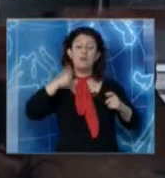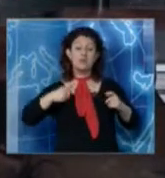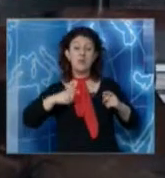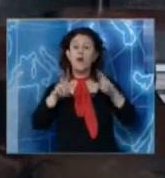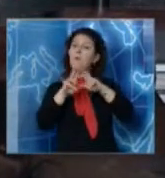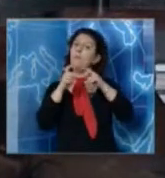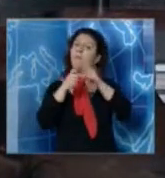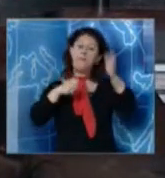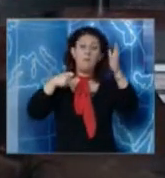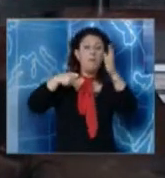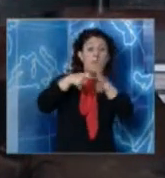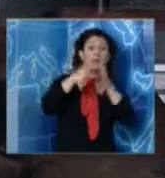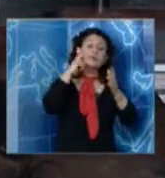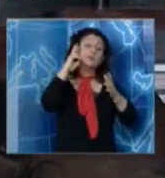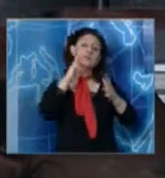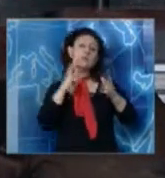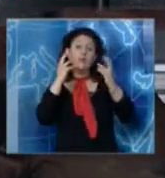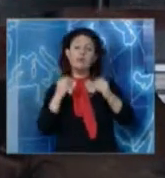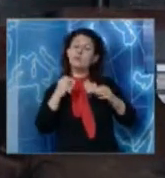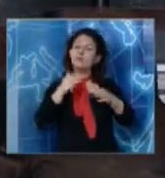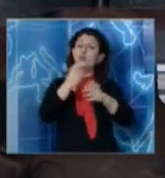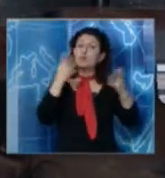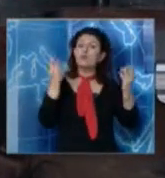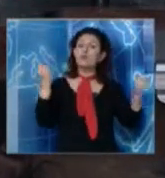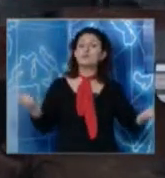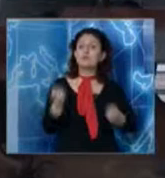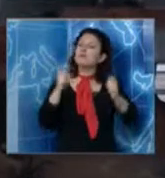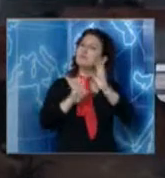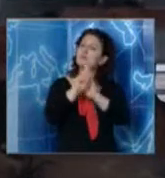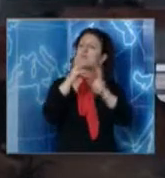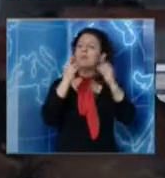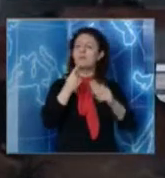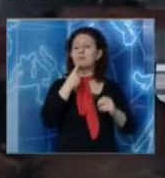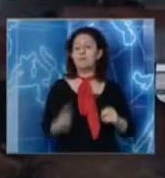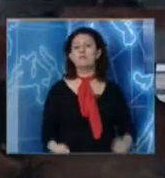olma iddiasının gereklerini yerine getirmek için çok çalıştıklarını söyledi.